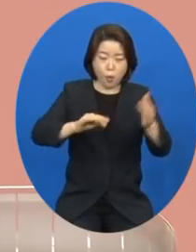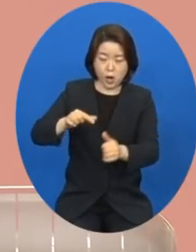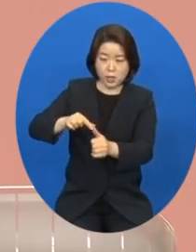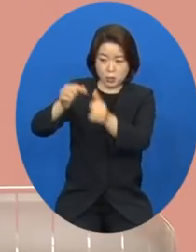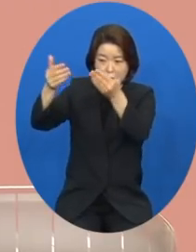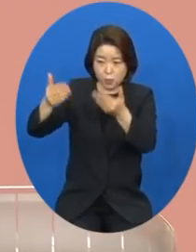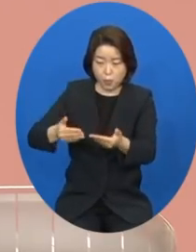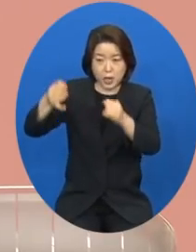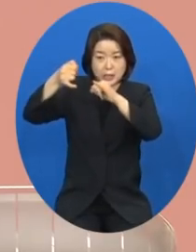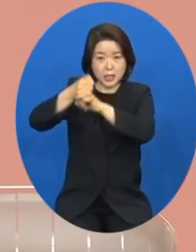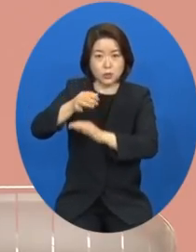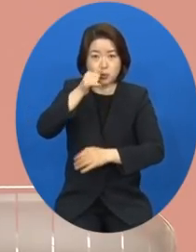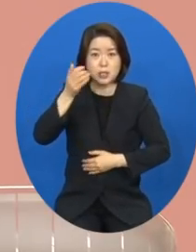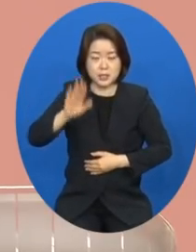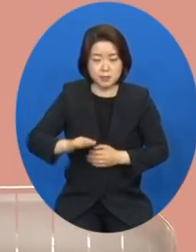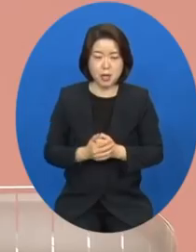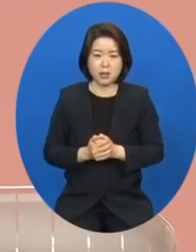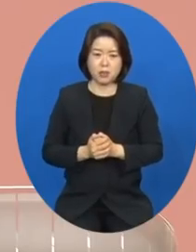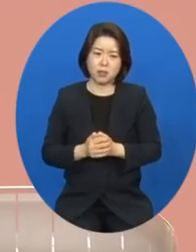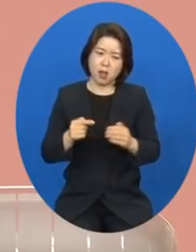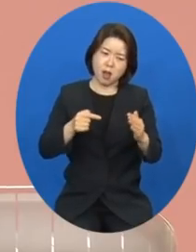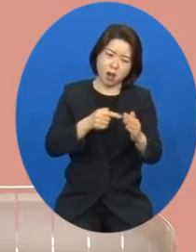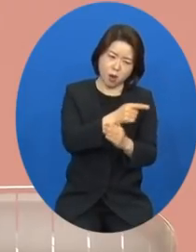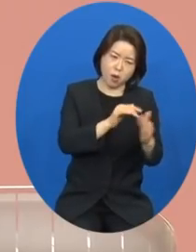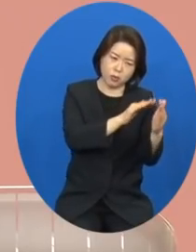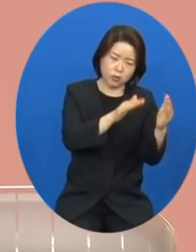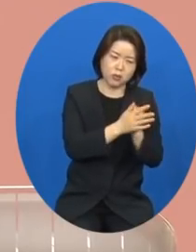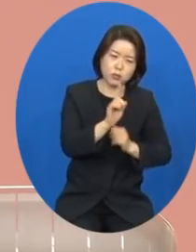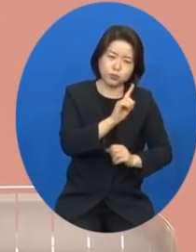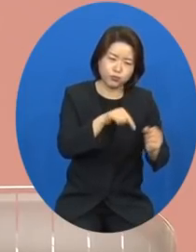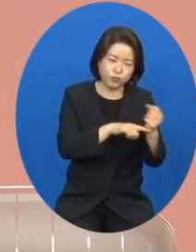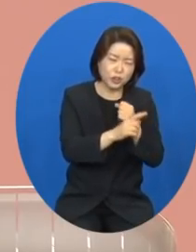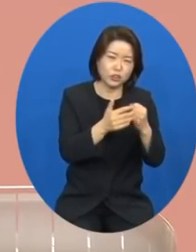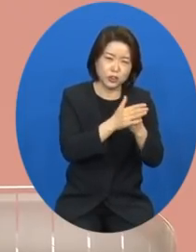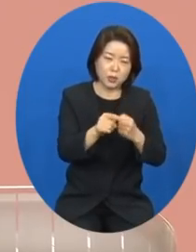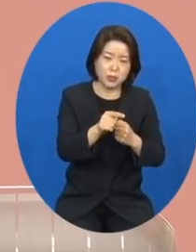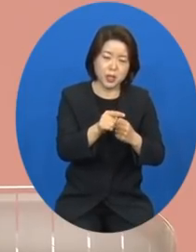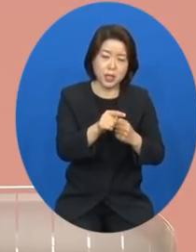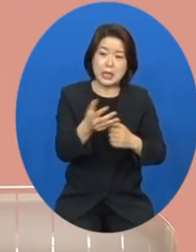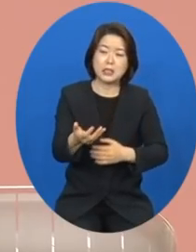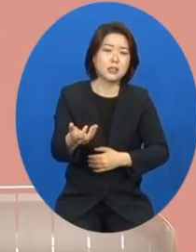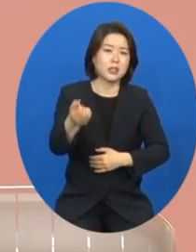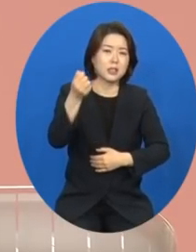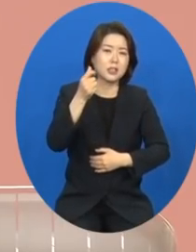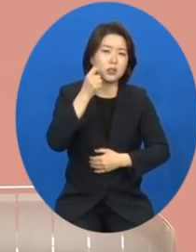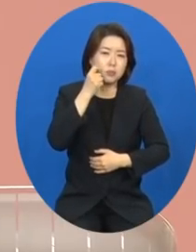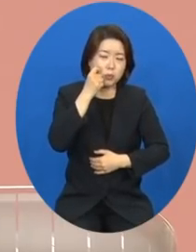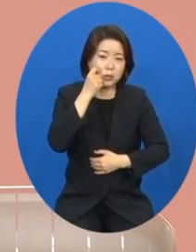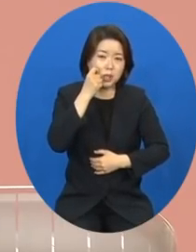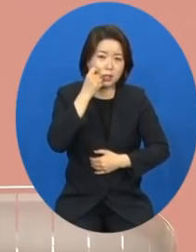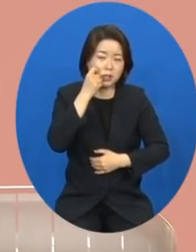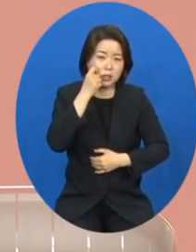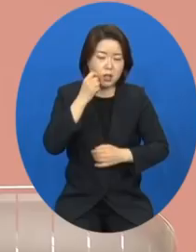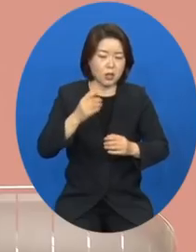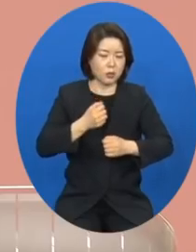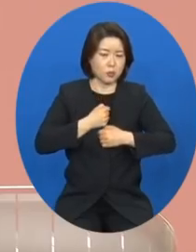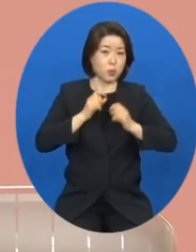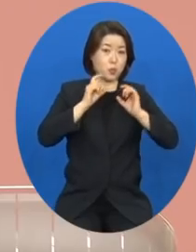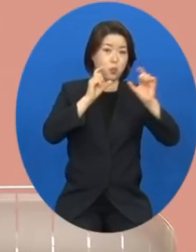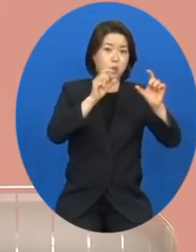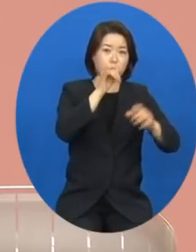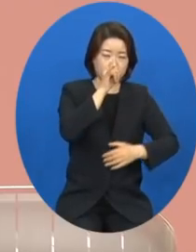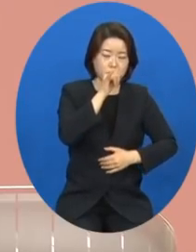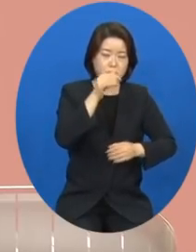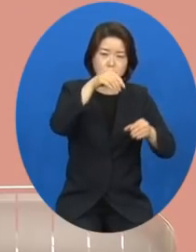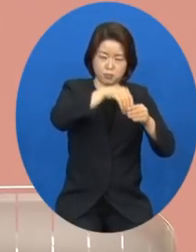있어도 어떤 가정은 어떤 이유 때문에 그것을 누리지 못할 수도 있다라는 경우에 메시지가